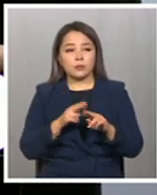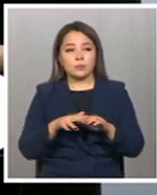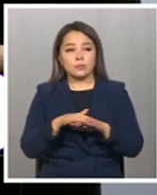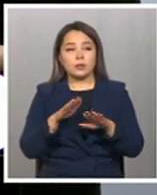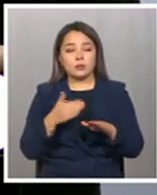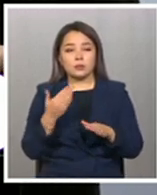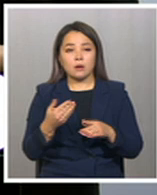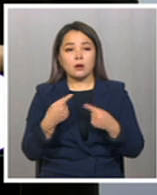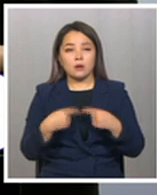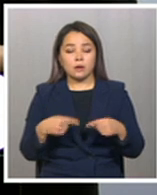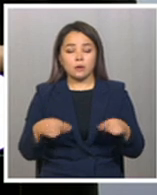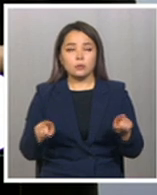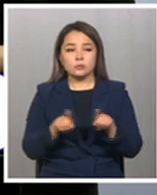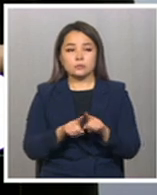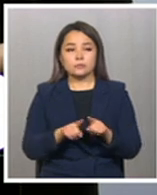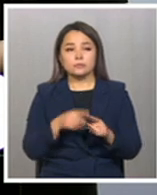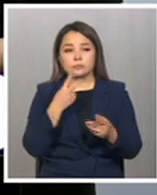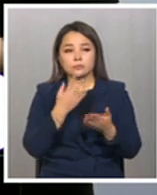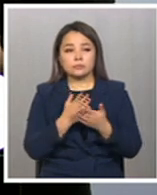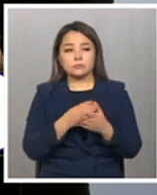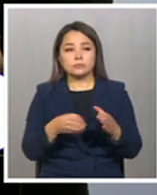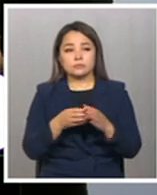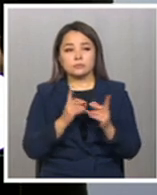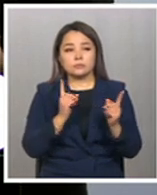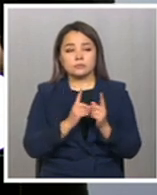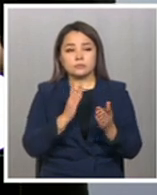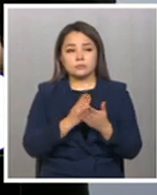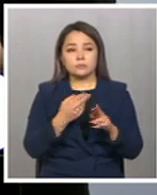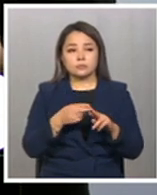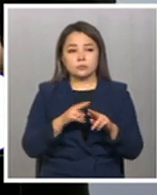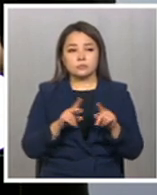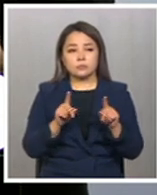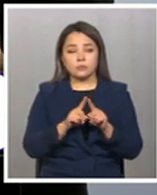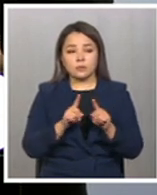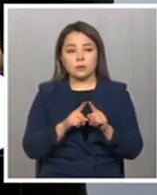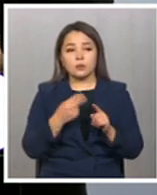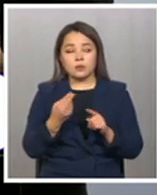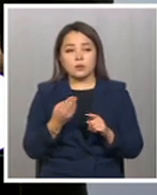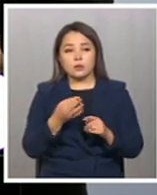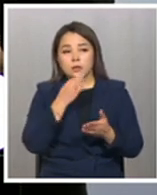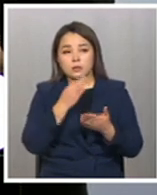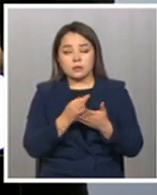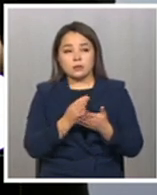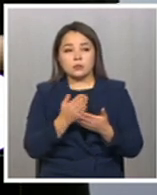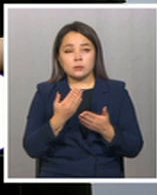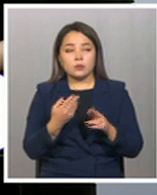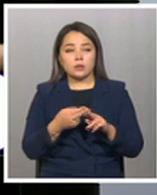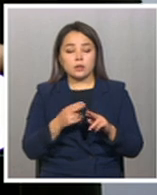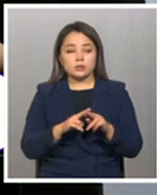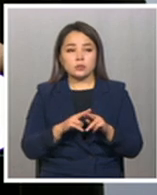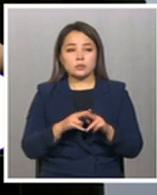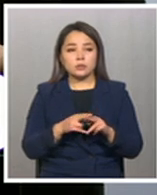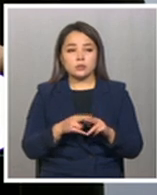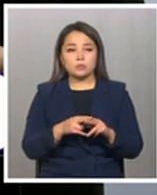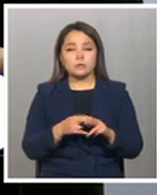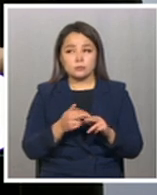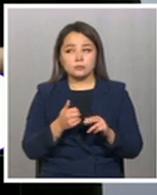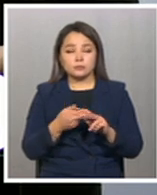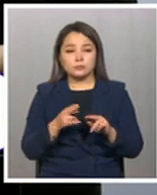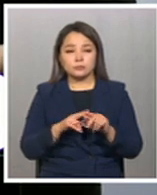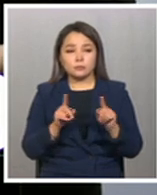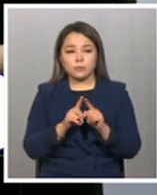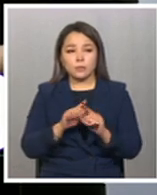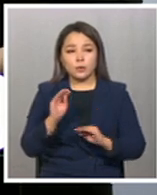немесе әртүрлі радикалдар кездеседі. Сонымен қатар ол күрделі эфирлер, жануар, өсімдік майларының